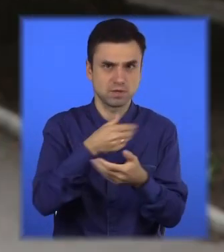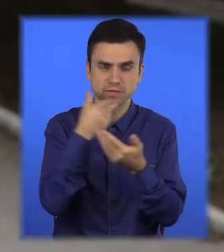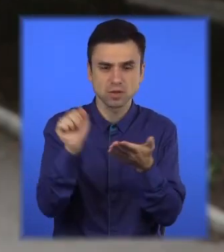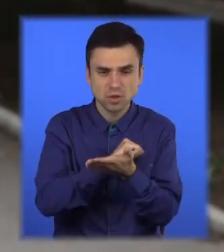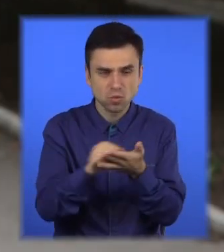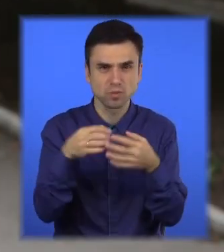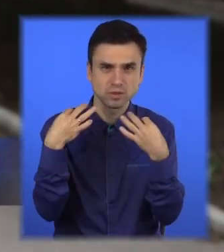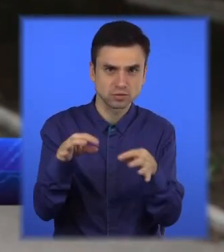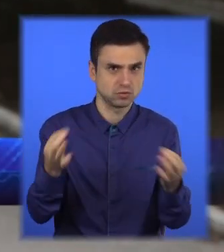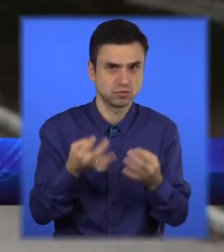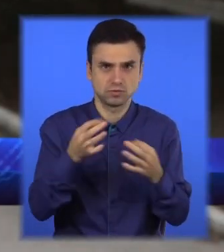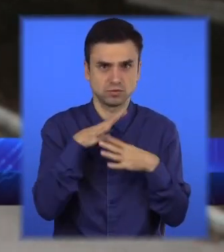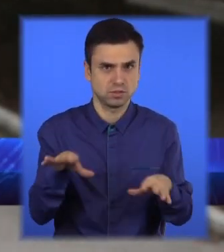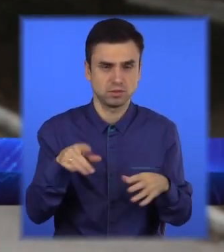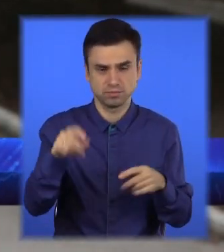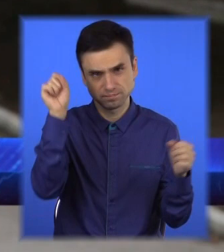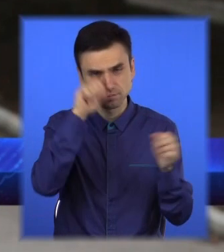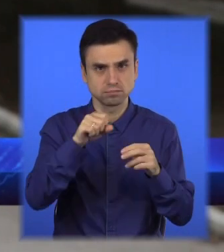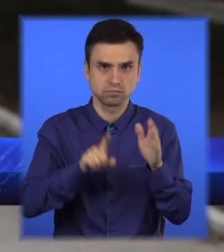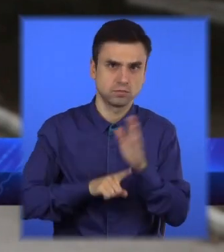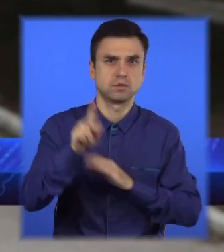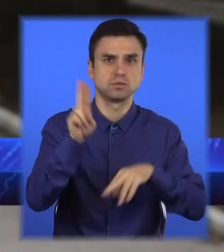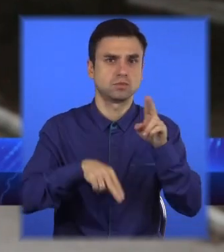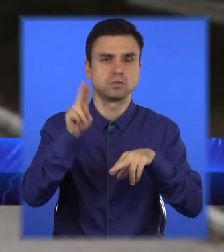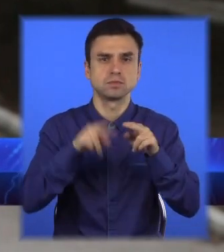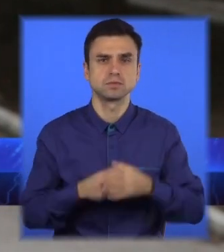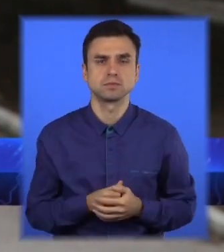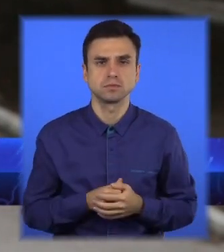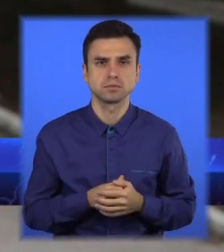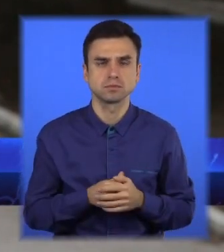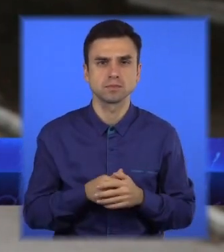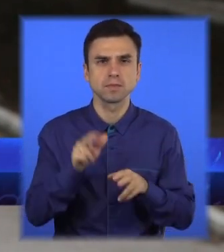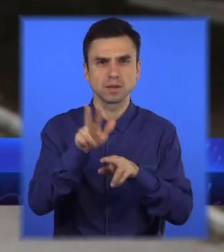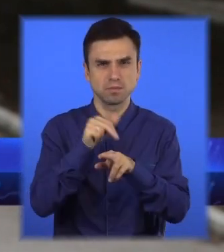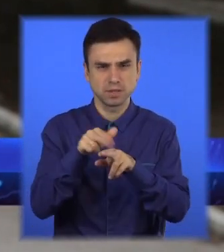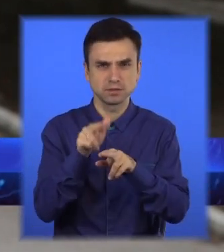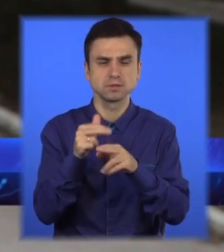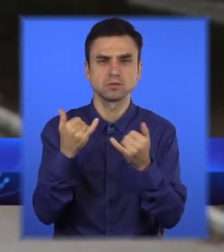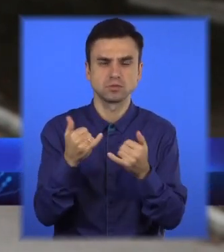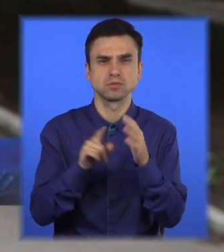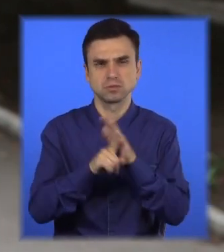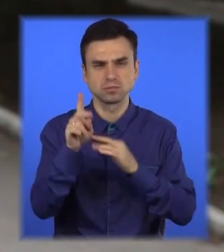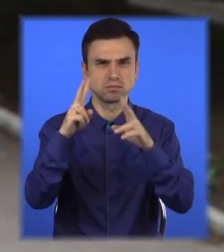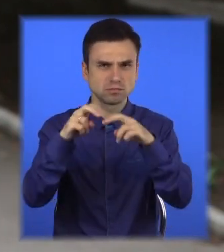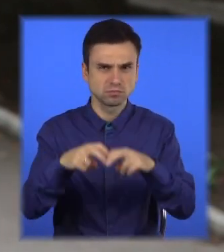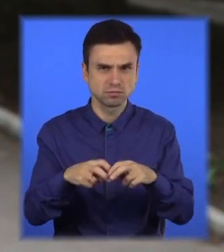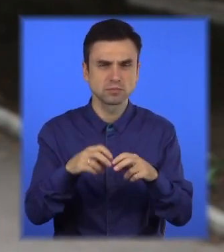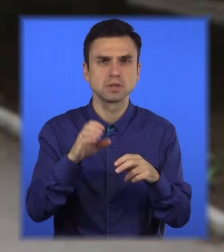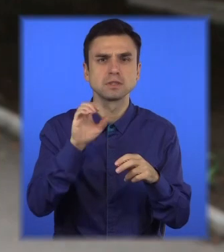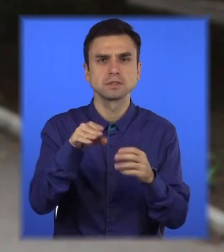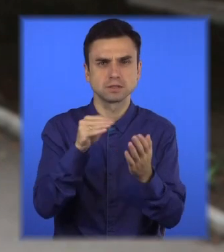незаконне. Слідчими металургійного відділення поліції розпочато досудове розслідування за попередньою правовою кваліфікацією, передбаченою